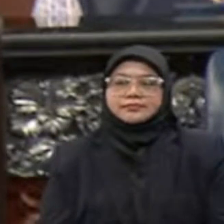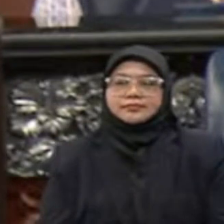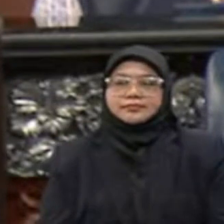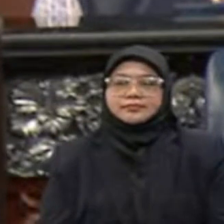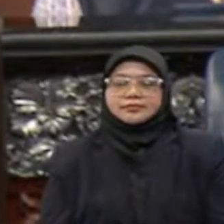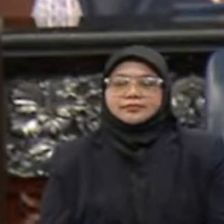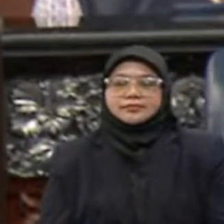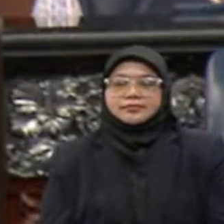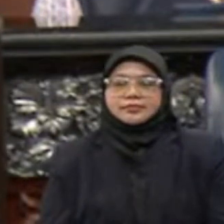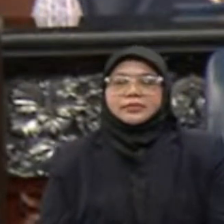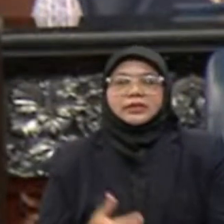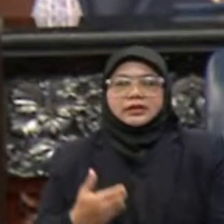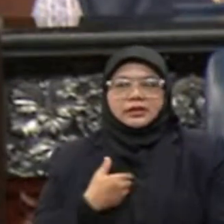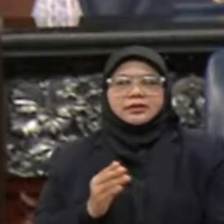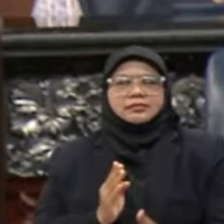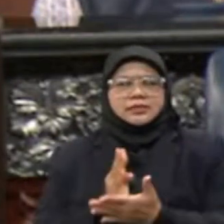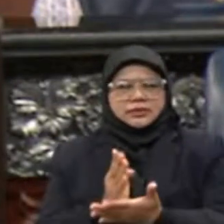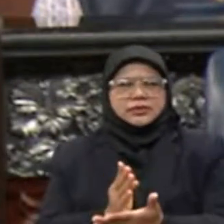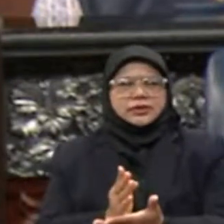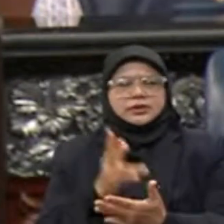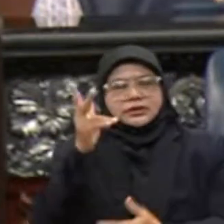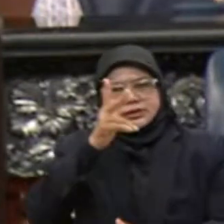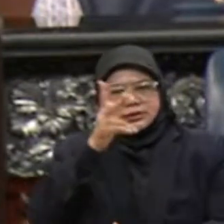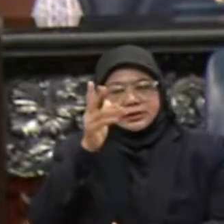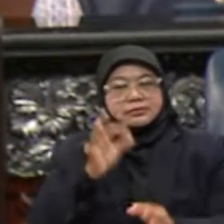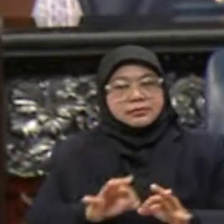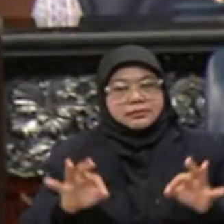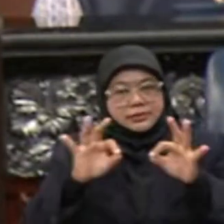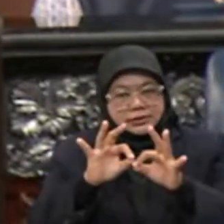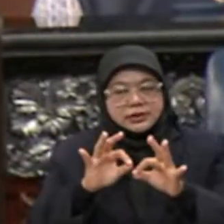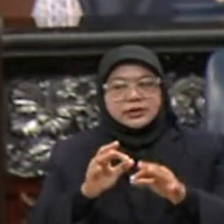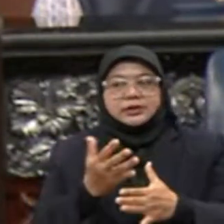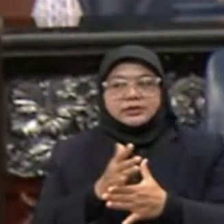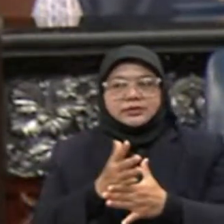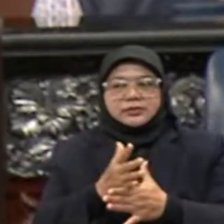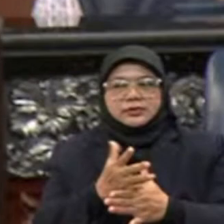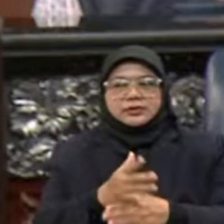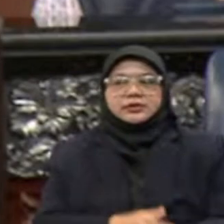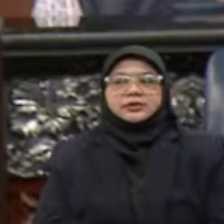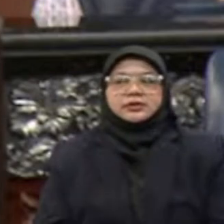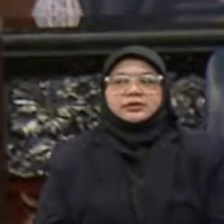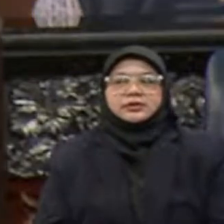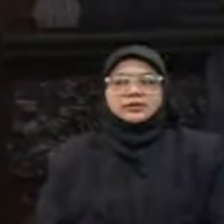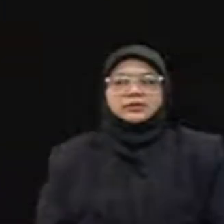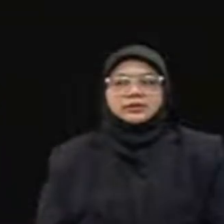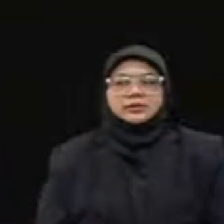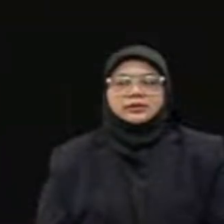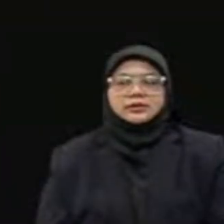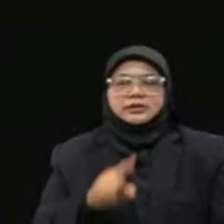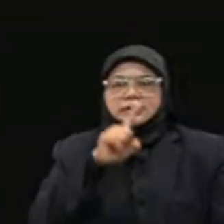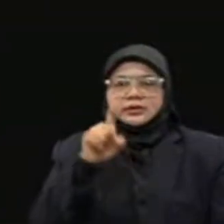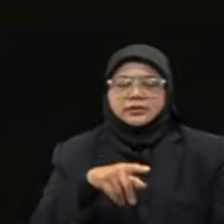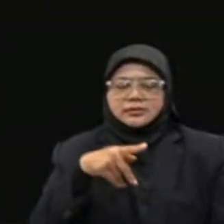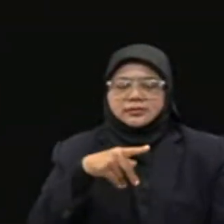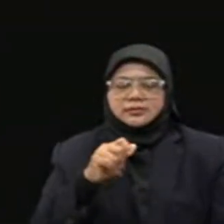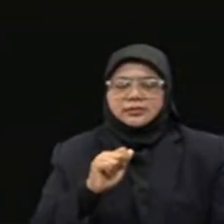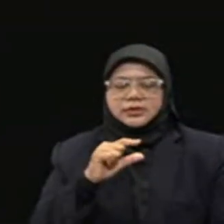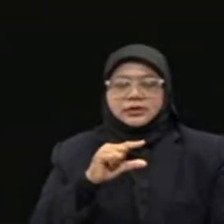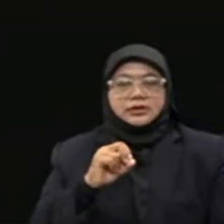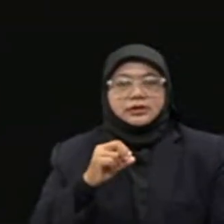bantuan kerajaan ini penting untuk saya kongsi di tanyo di pagoh dan